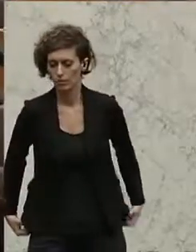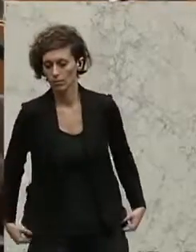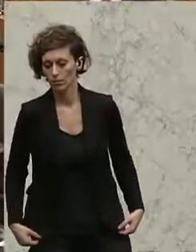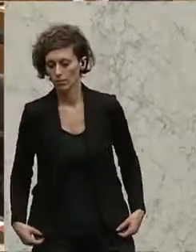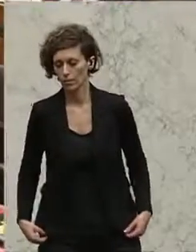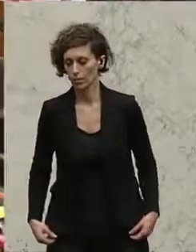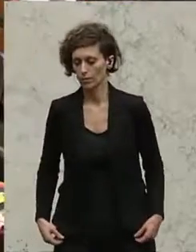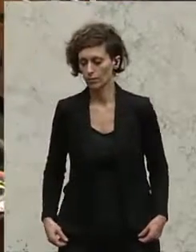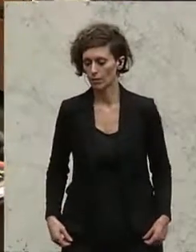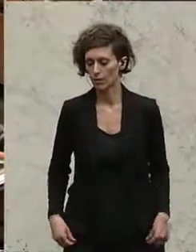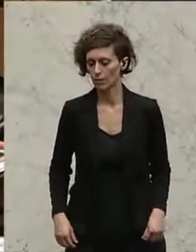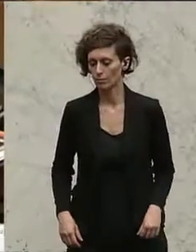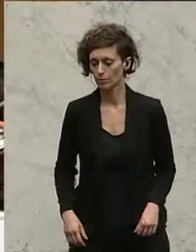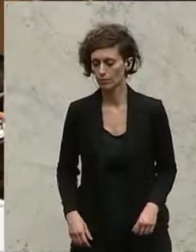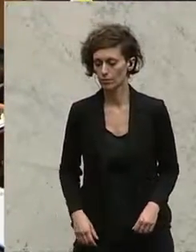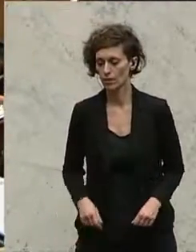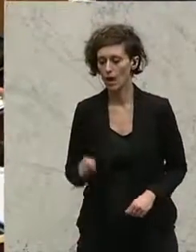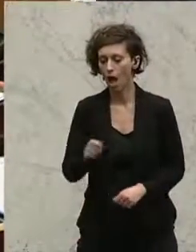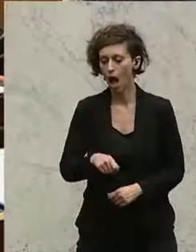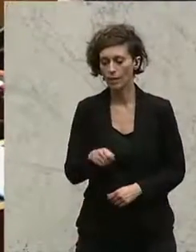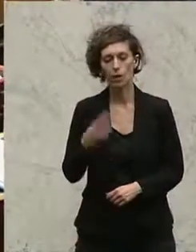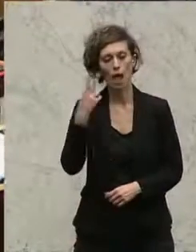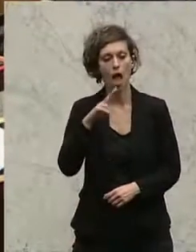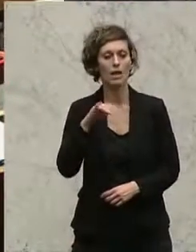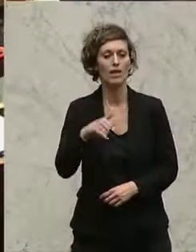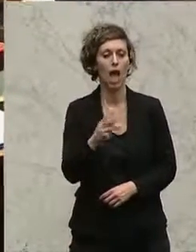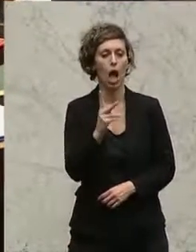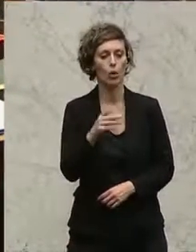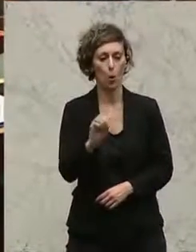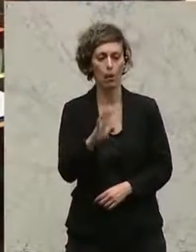Zuständigkeiten, sagt Rainer Hable, Budgetsprecher der NEOS. Dadurch werde viel Steuergeld verschwendet.